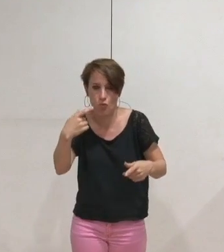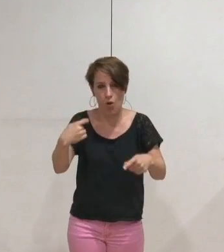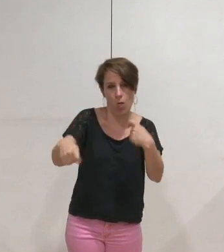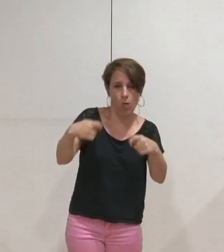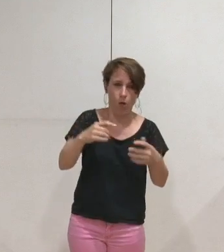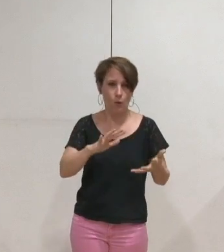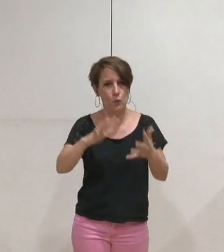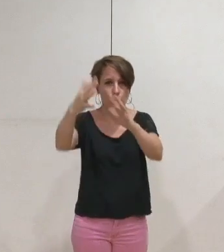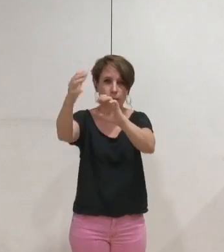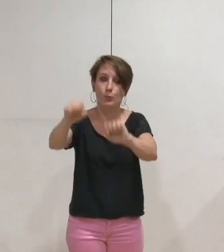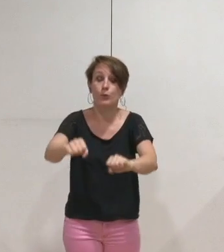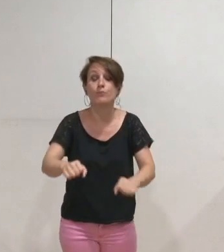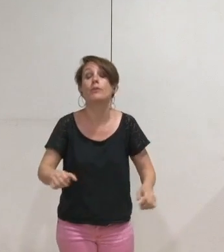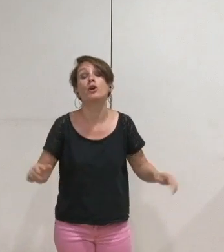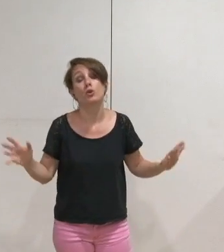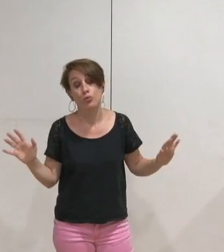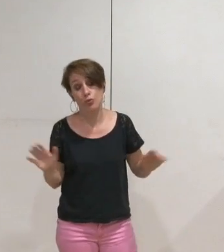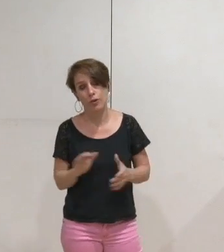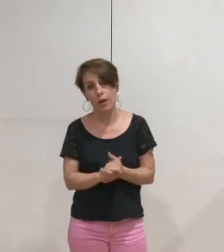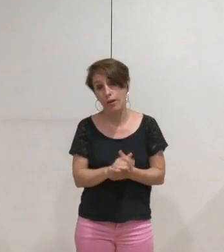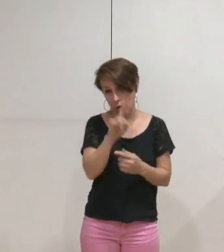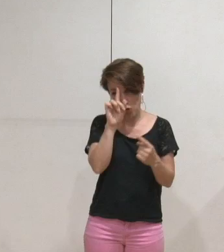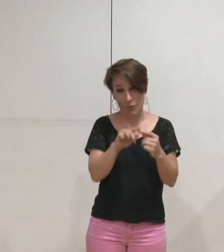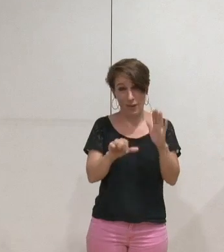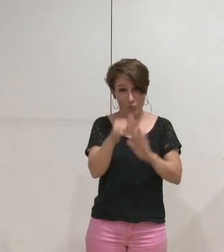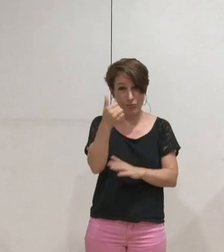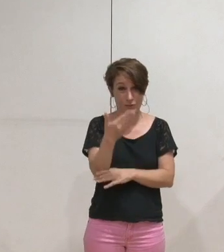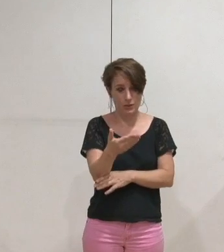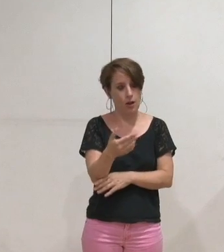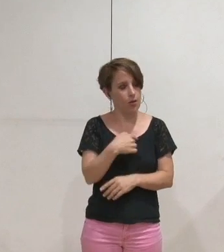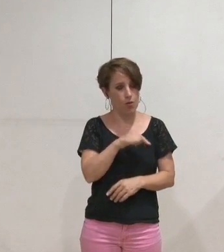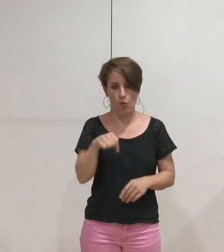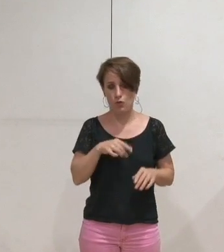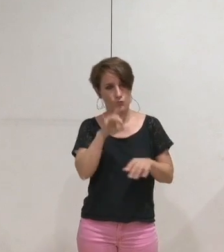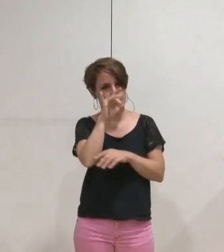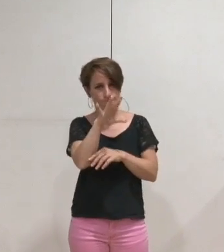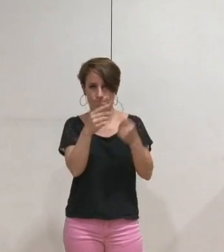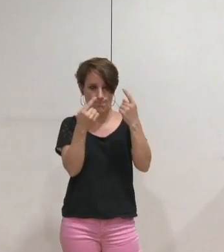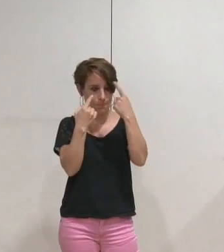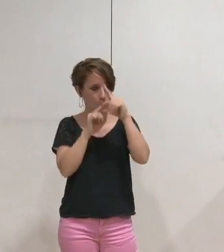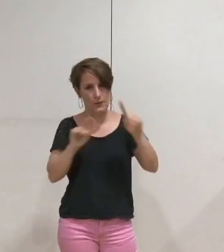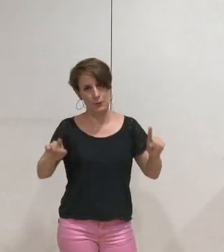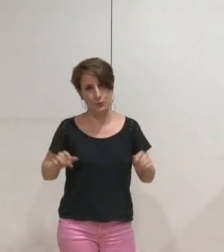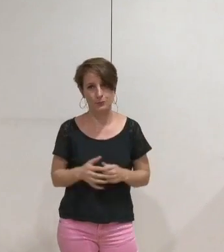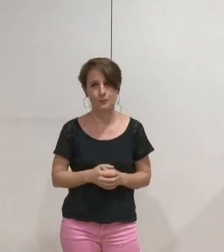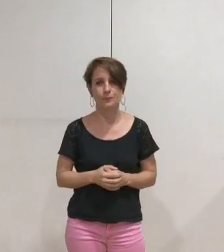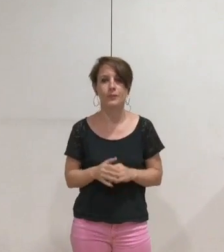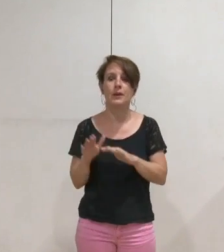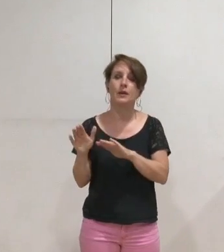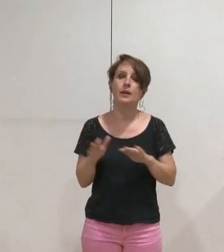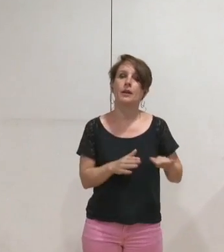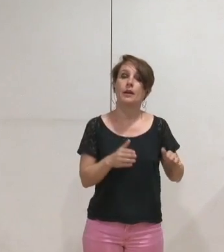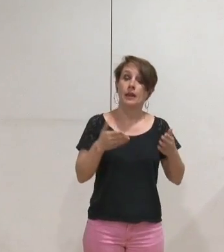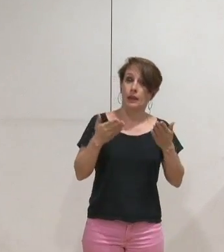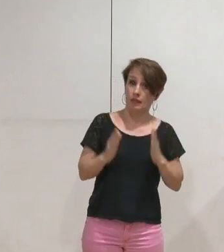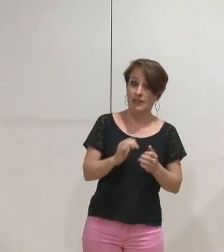donc là aussi sur cette question importante nous ne pouvons pas vous suivre après cette décision modificative elle